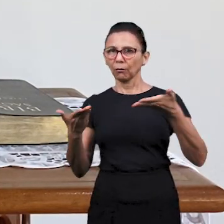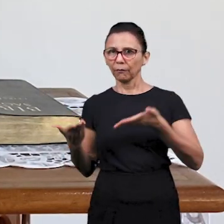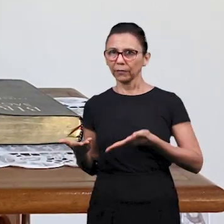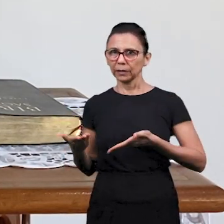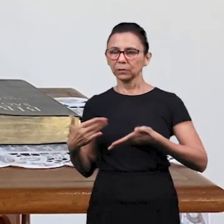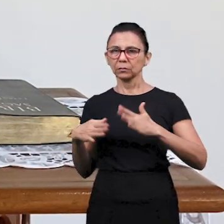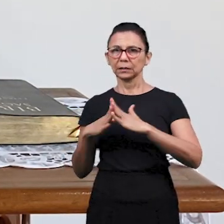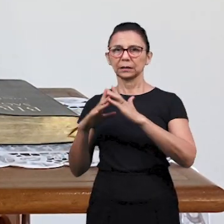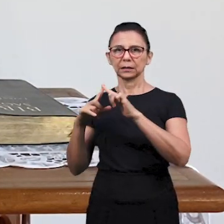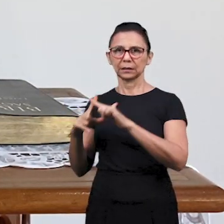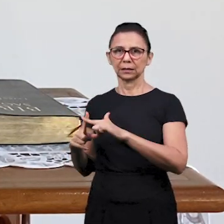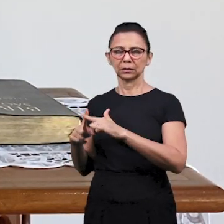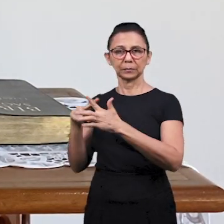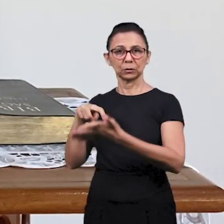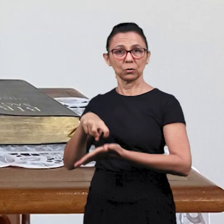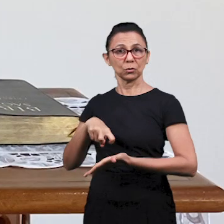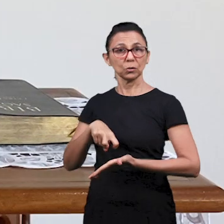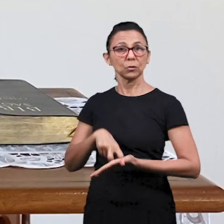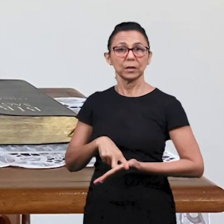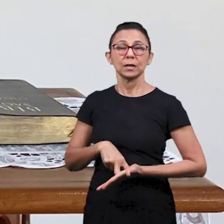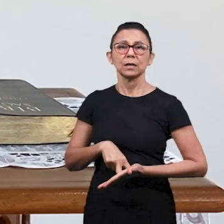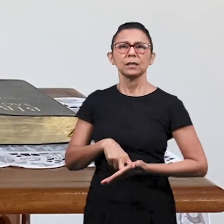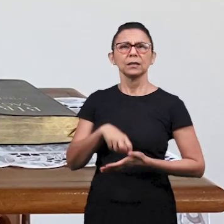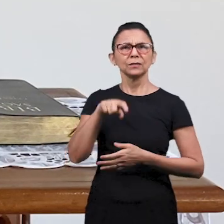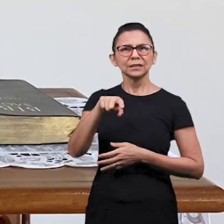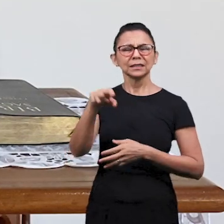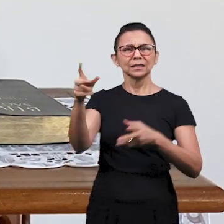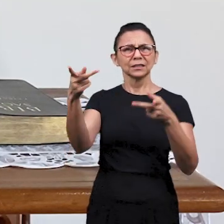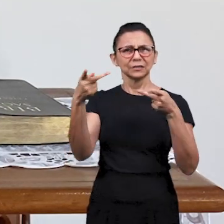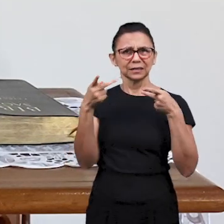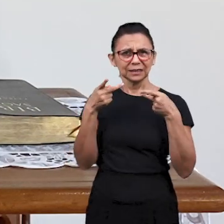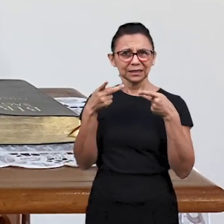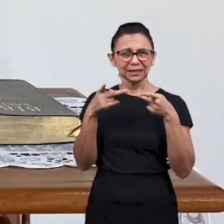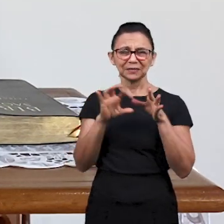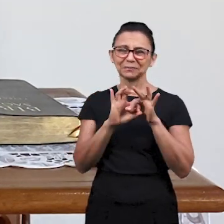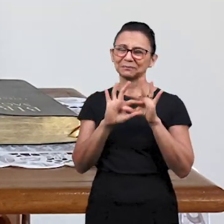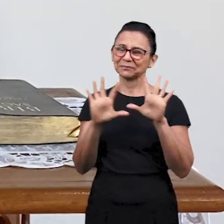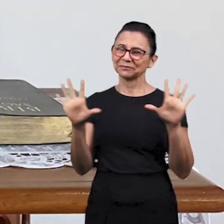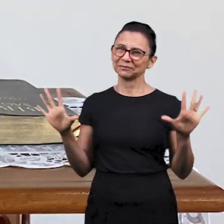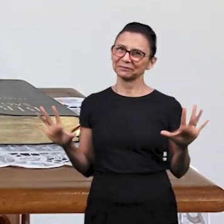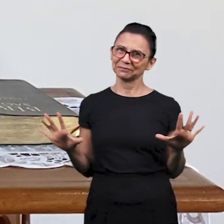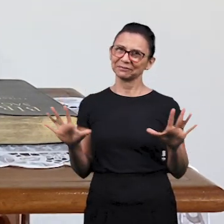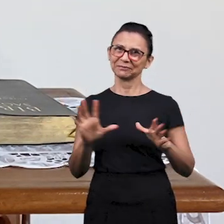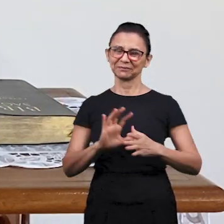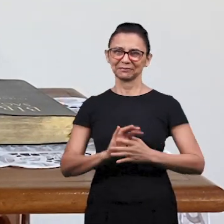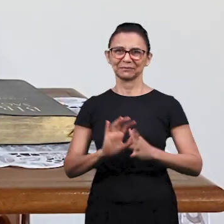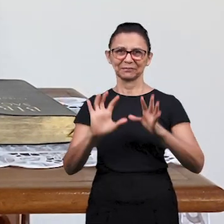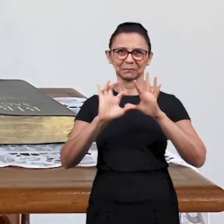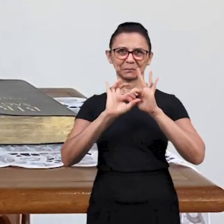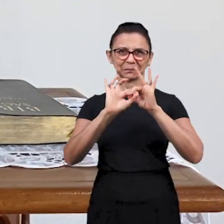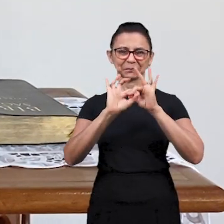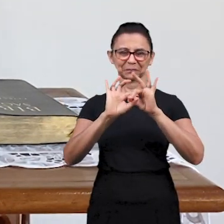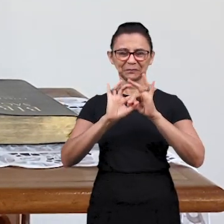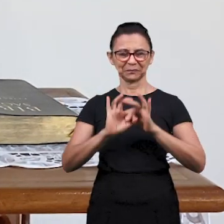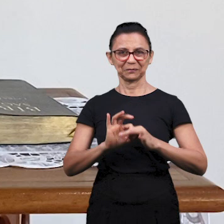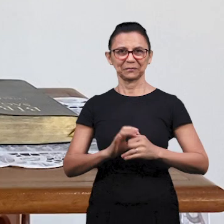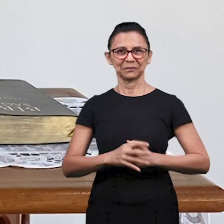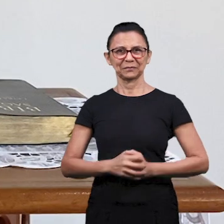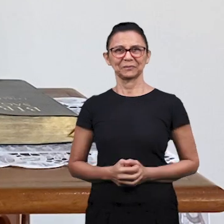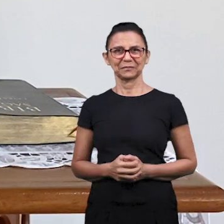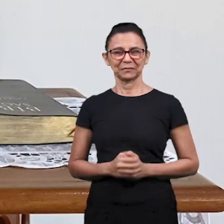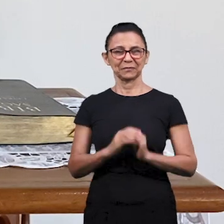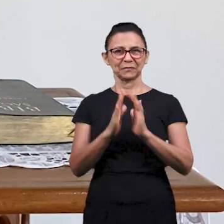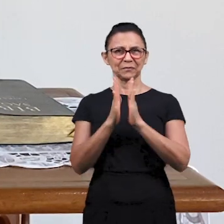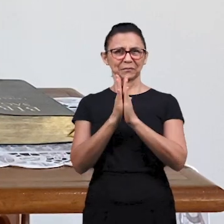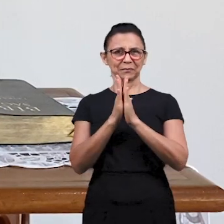членов церкви склониться на свои колени. А вы, кто с нами впервые, будьте так, как вам удобно. Давайте закроем